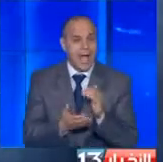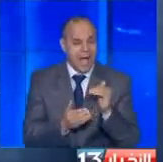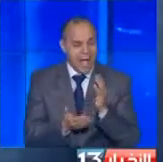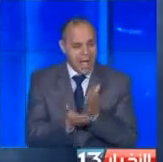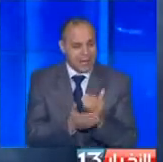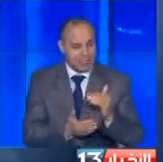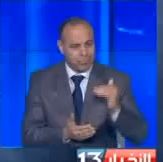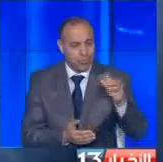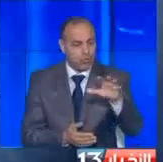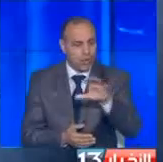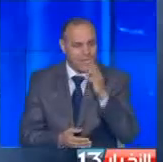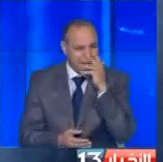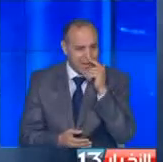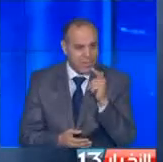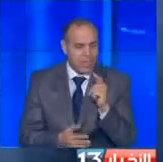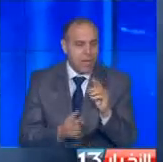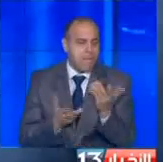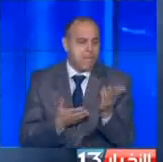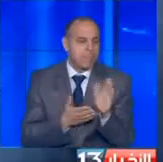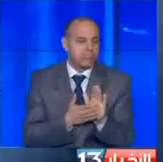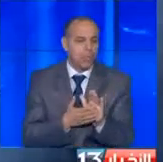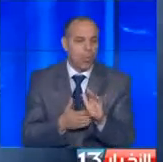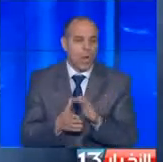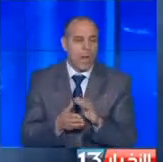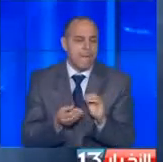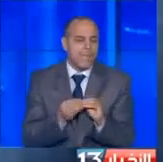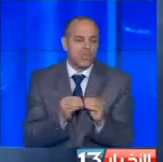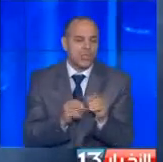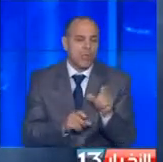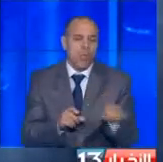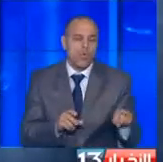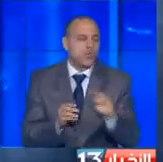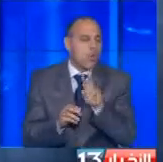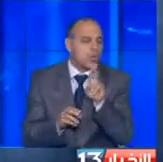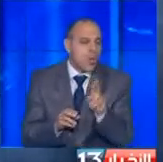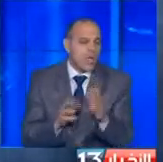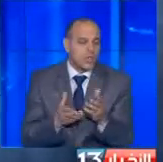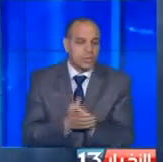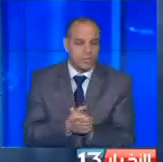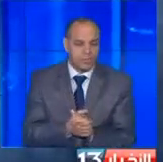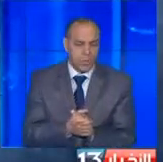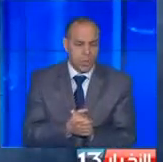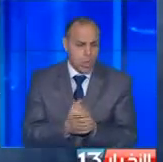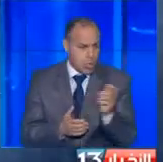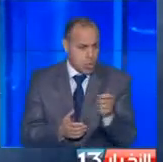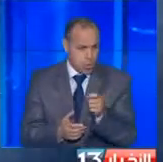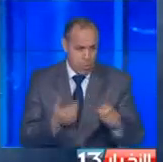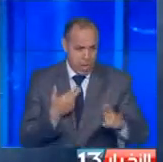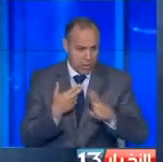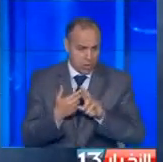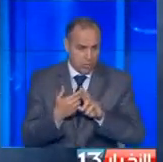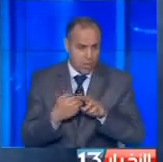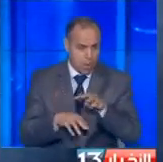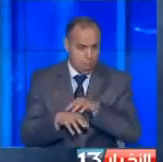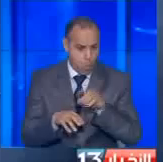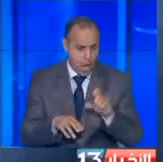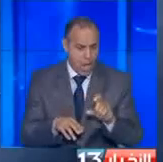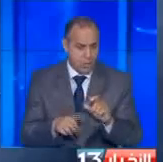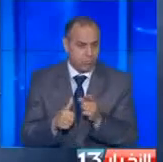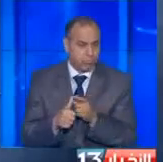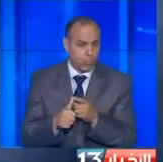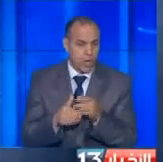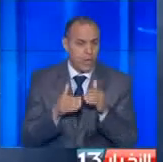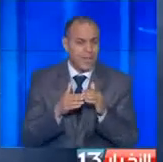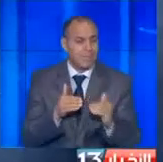التنموية بهذه الجهة، فيما تتمثل أبرز مشاغل الأهالي؟ هو بطبيعة الحال هو راو مشكل التنمية،